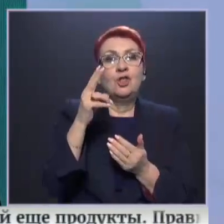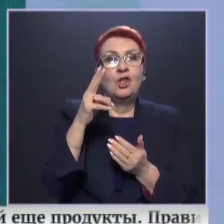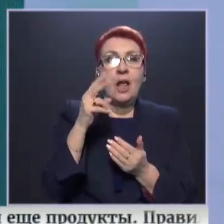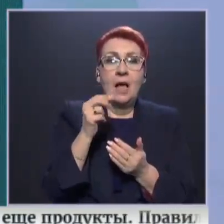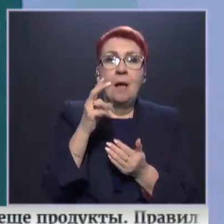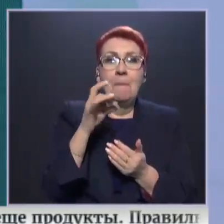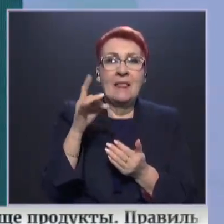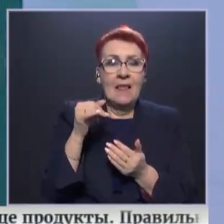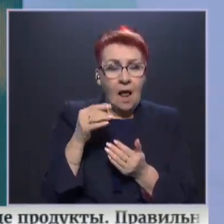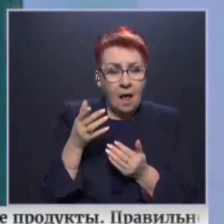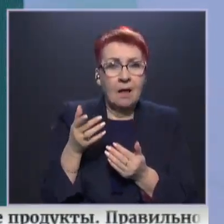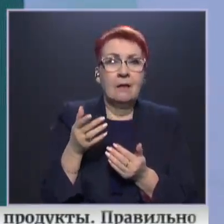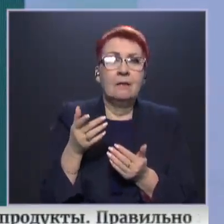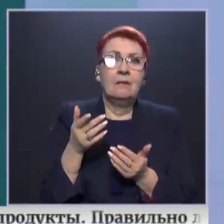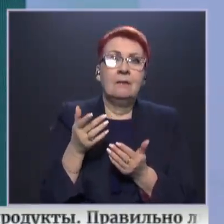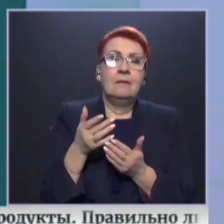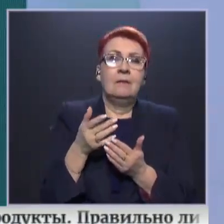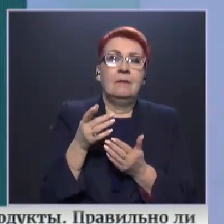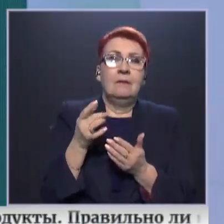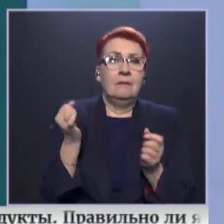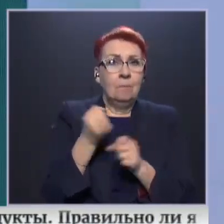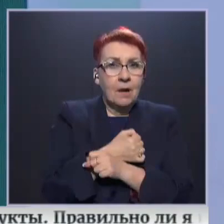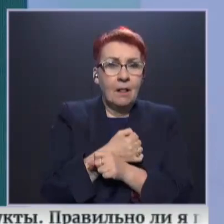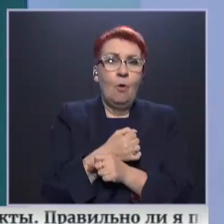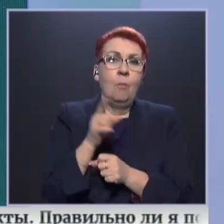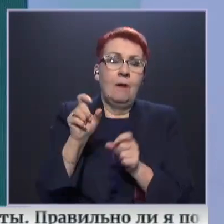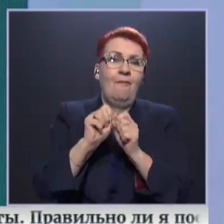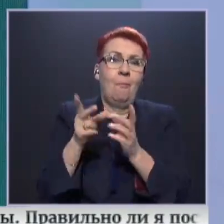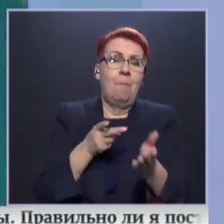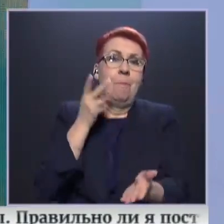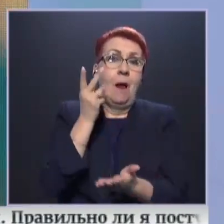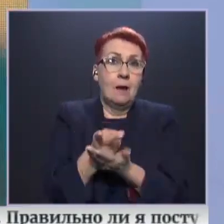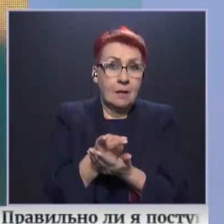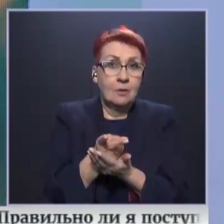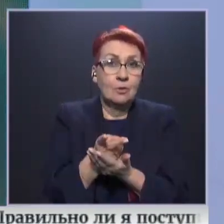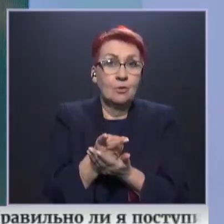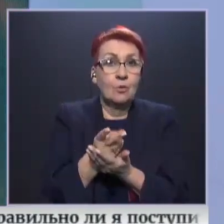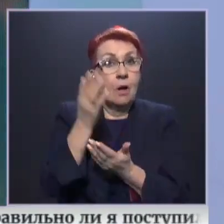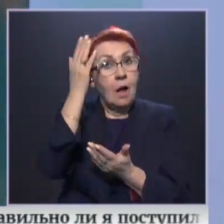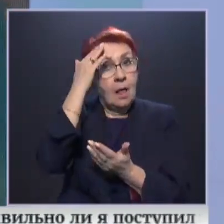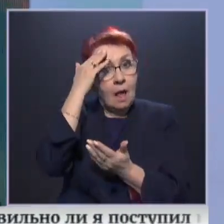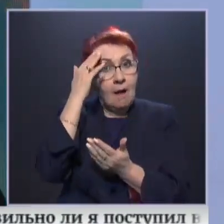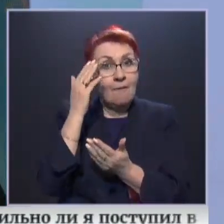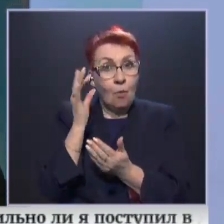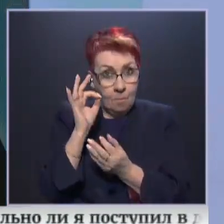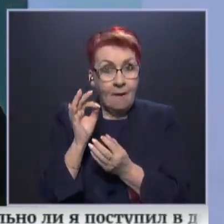грозит, и на носилках в больницу вносят головой вперед,